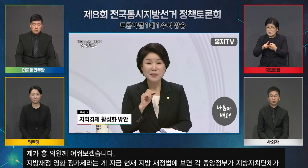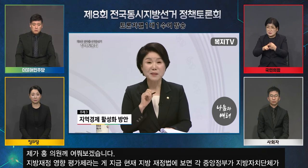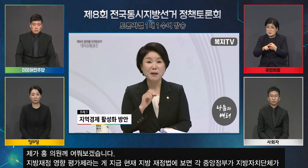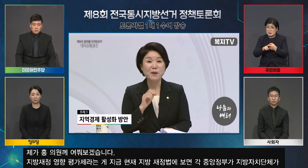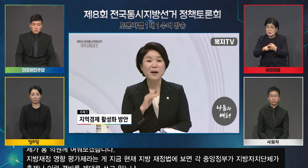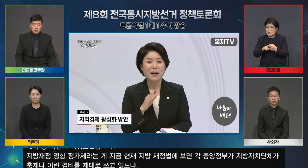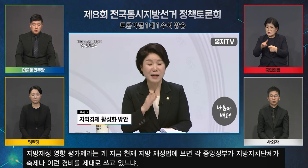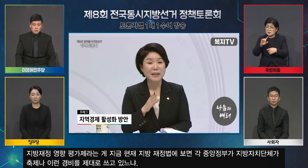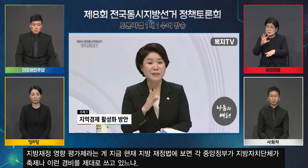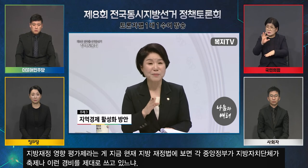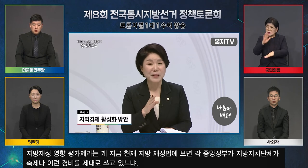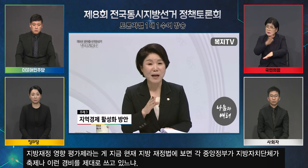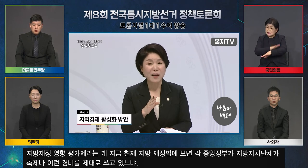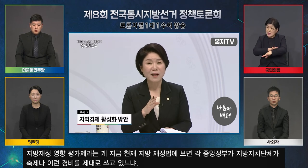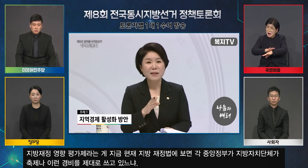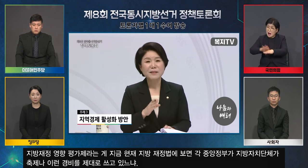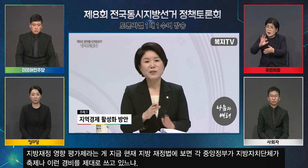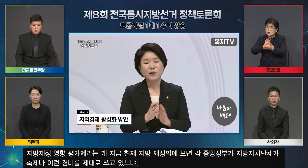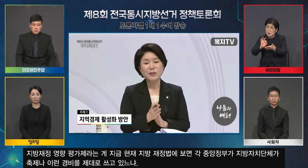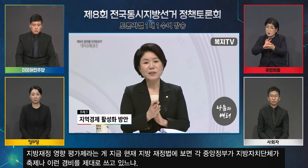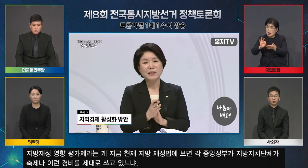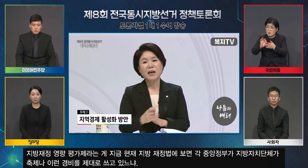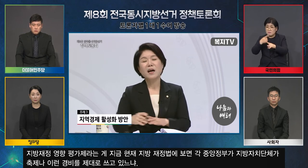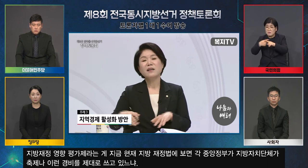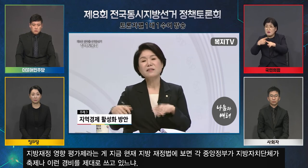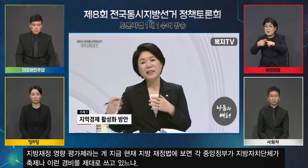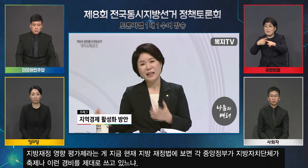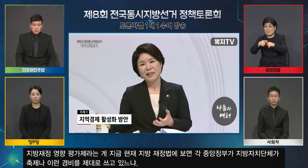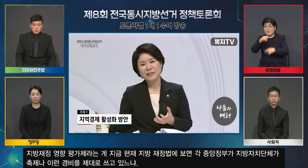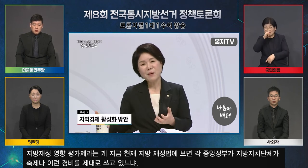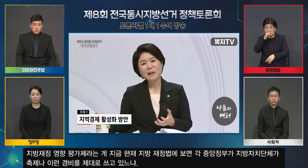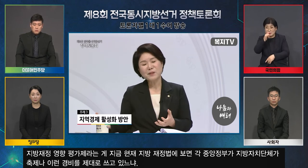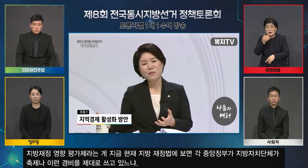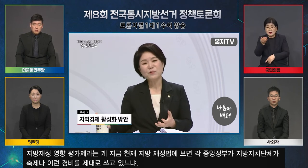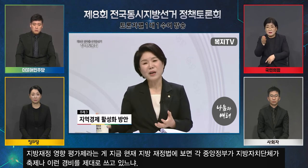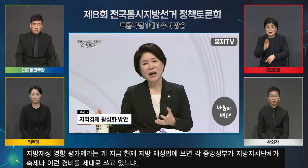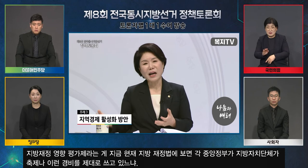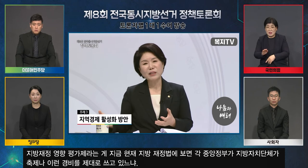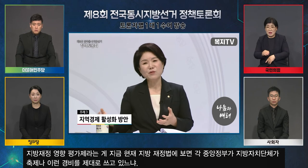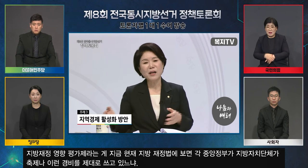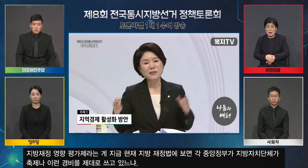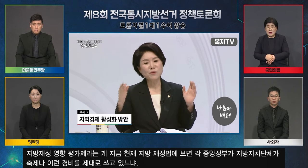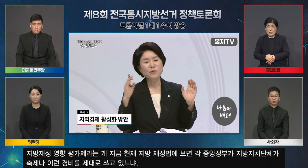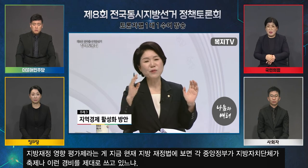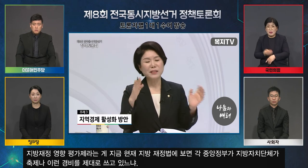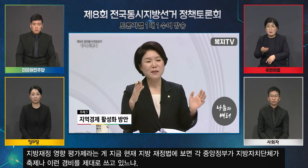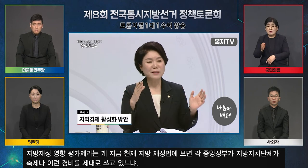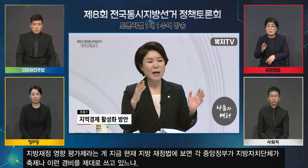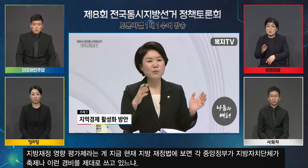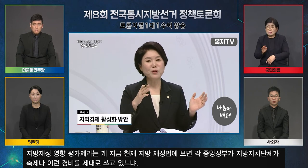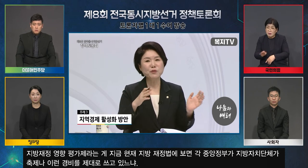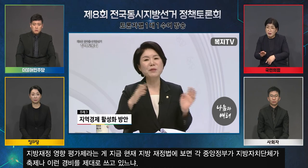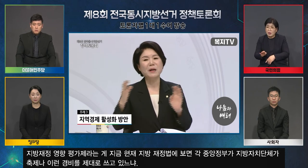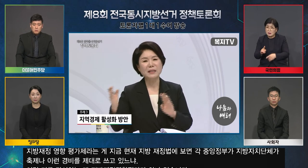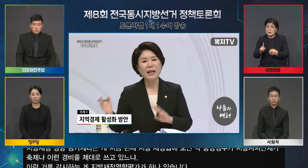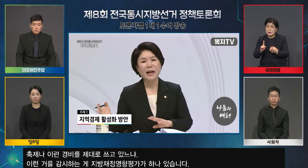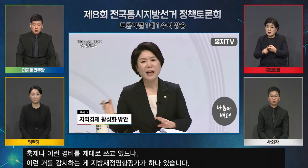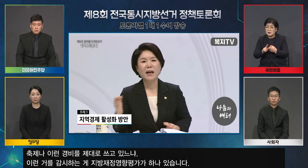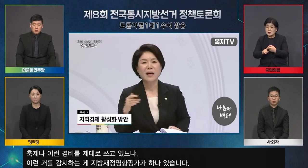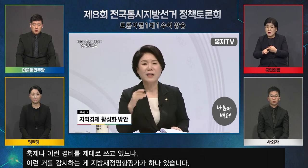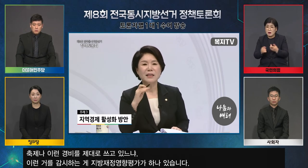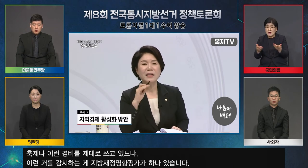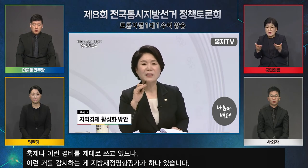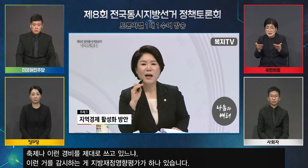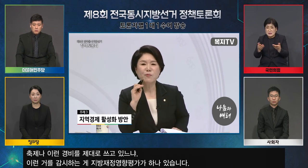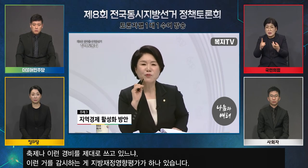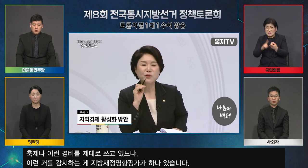지방재정영향평가가 하나 있습니다. 그런데 저는 우리 지방정부가 중앙정부에서 사물을 위임할 때